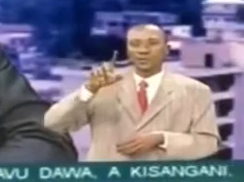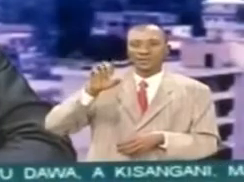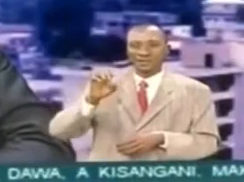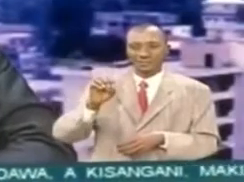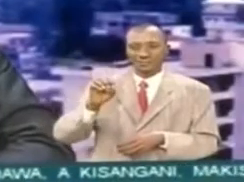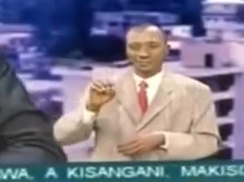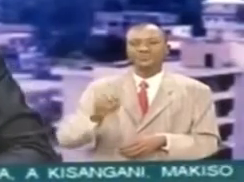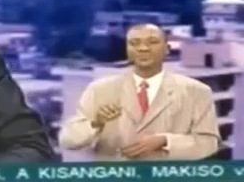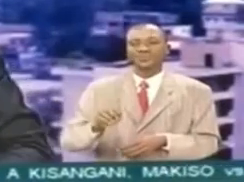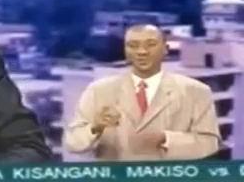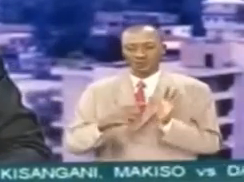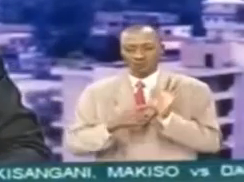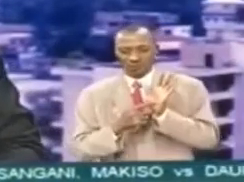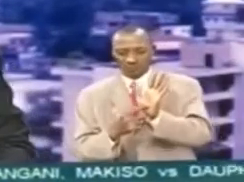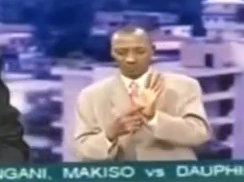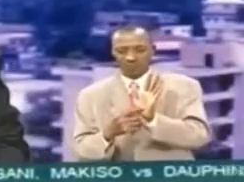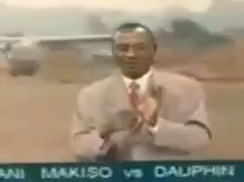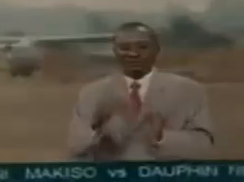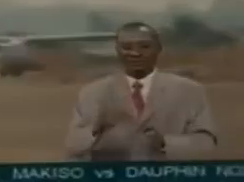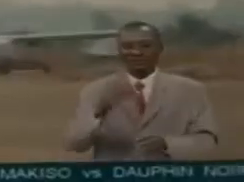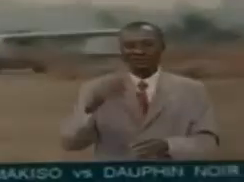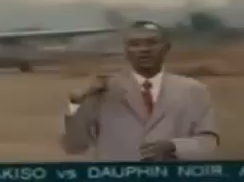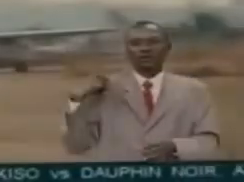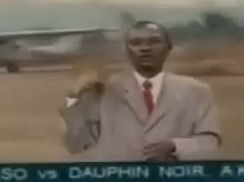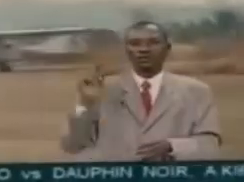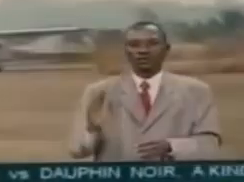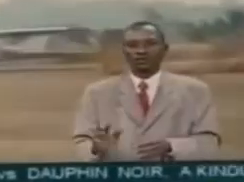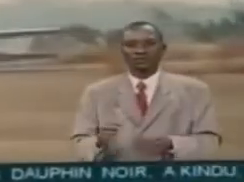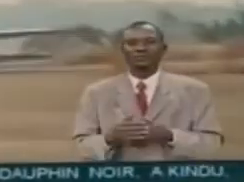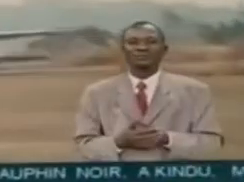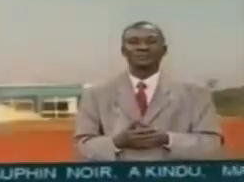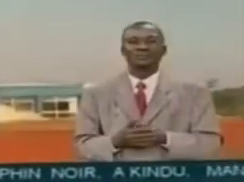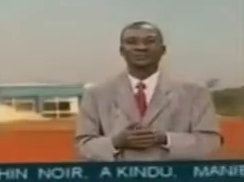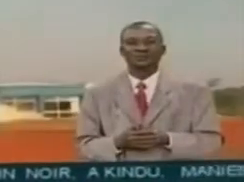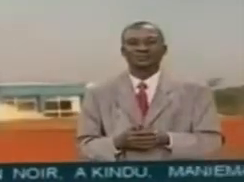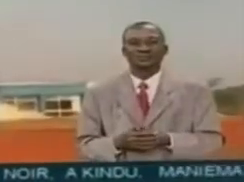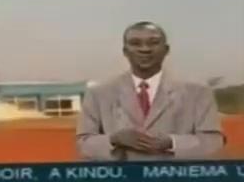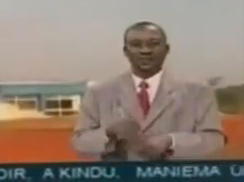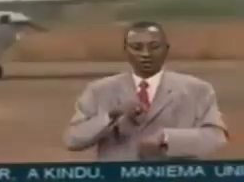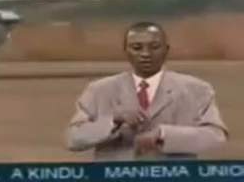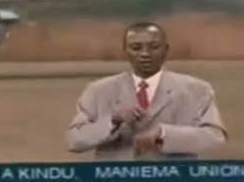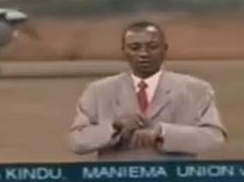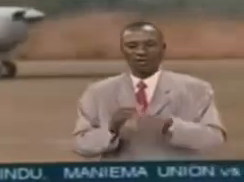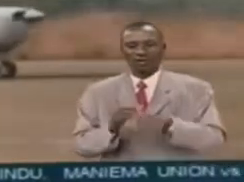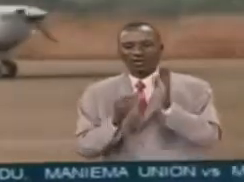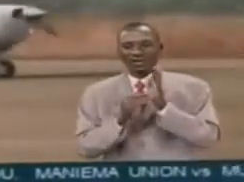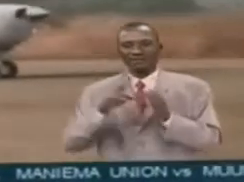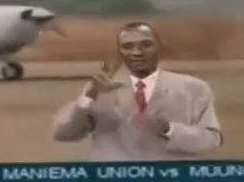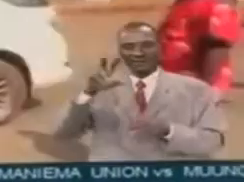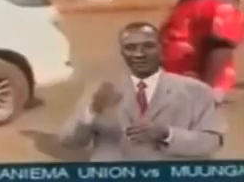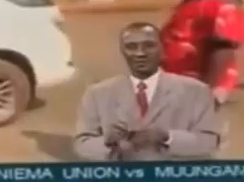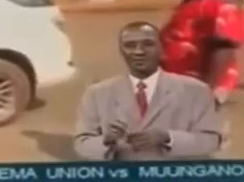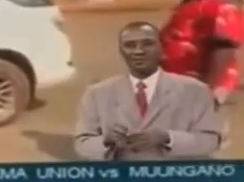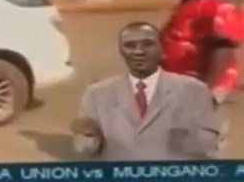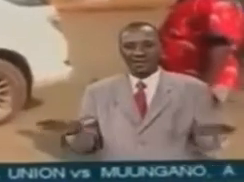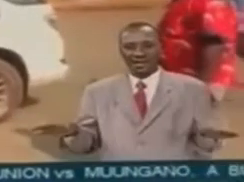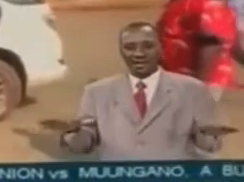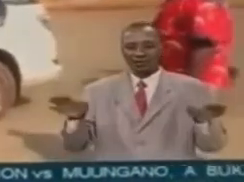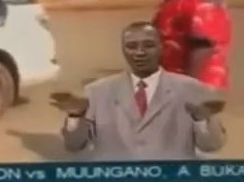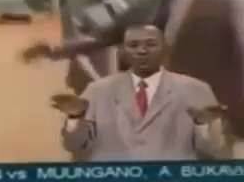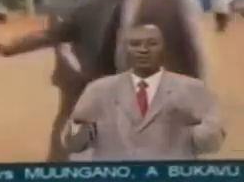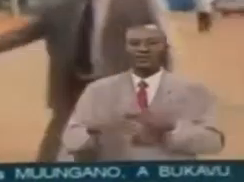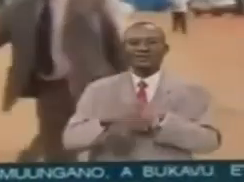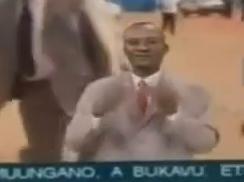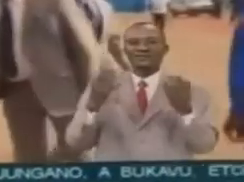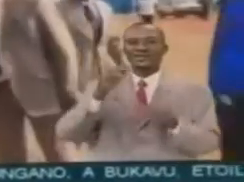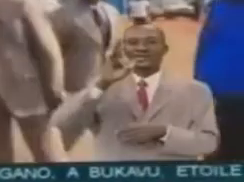autorités compétentes. Regardez. Il était 9h30 à l'aéroport national d'ici Matari lorsque le gouverneur de